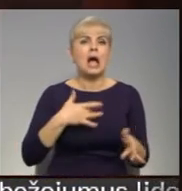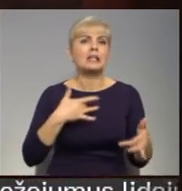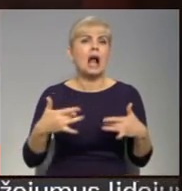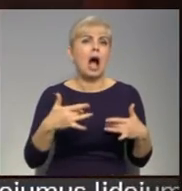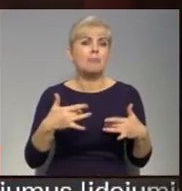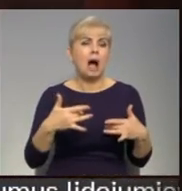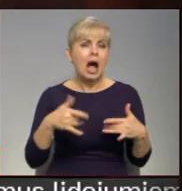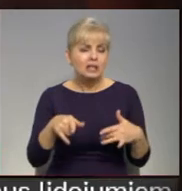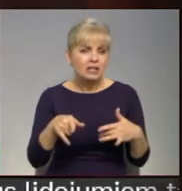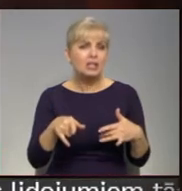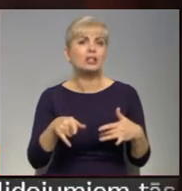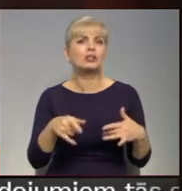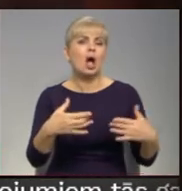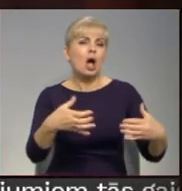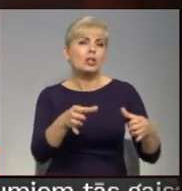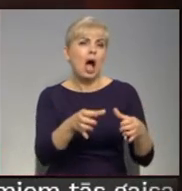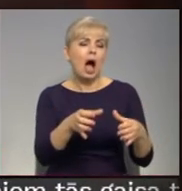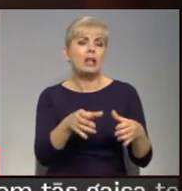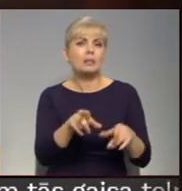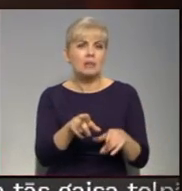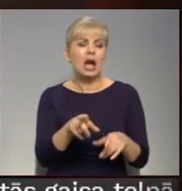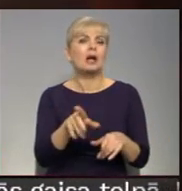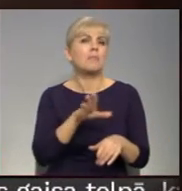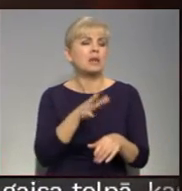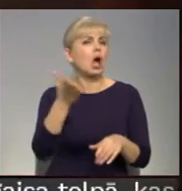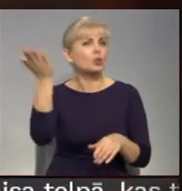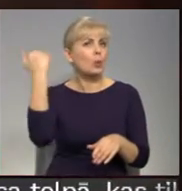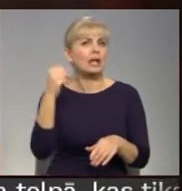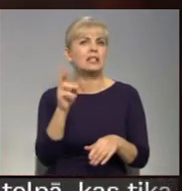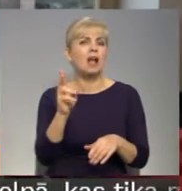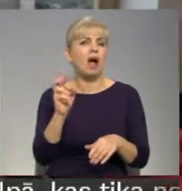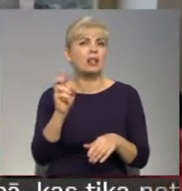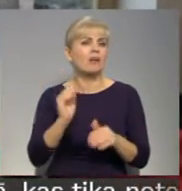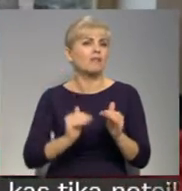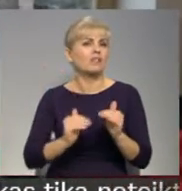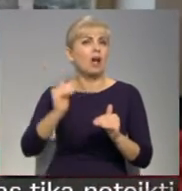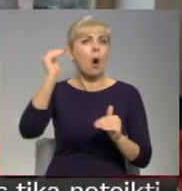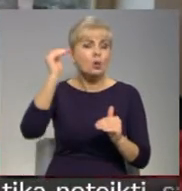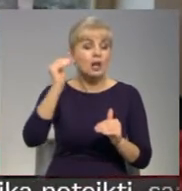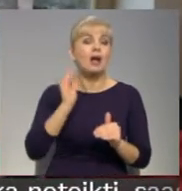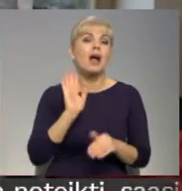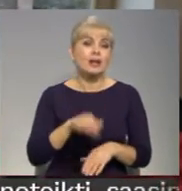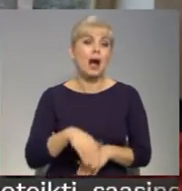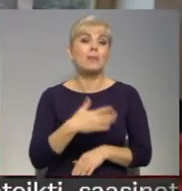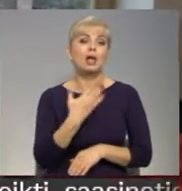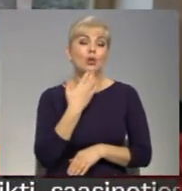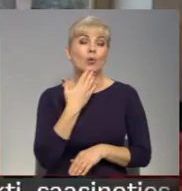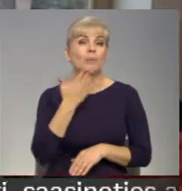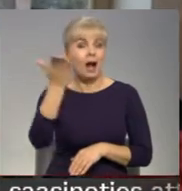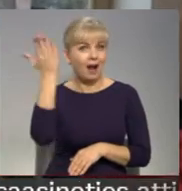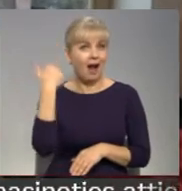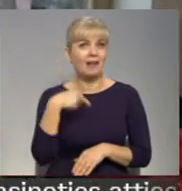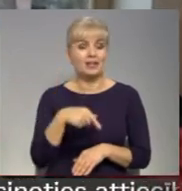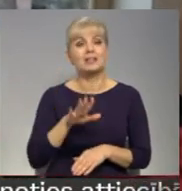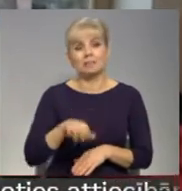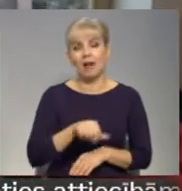vadītājs, kura laikos kultūras dzīve Kandavā sasniegusi visaugstāko punktu. Ja tā pavisam pa jokam, kādreiz, kad šeit